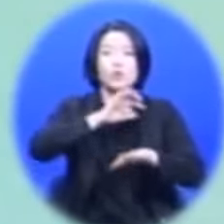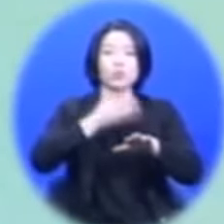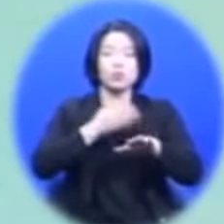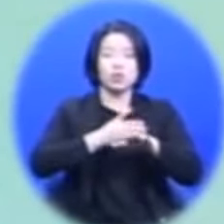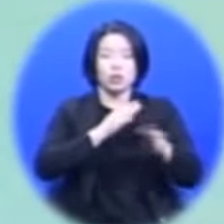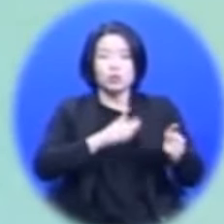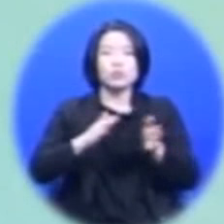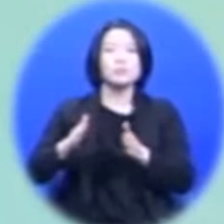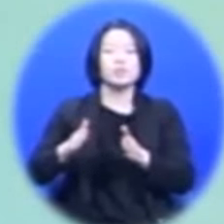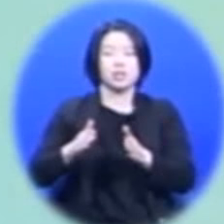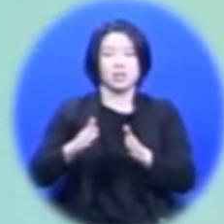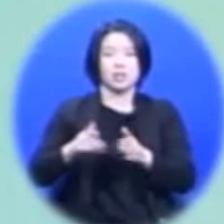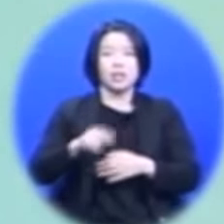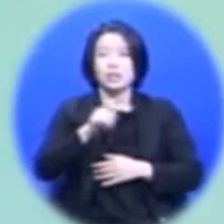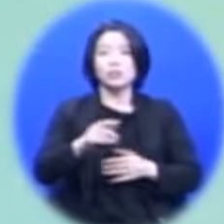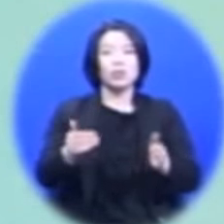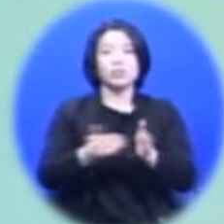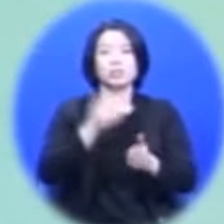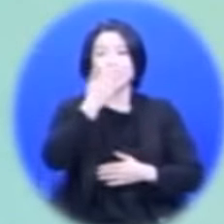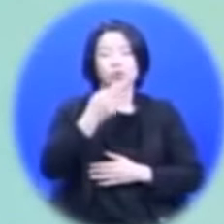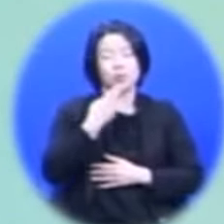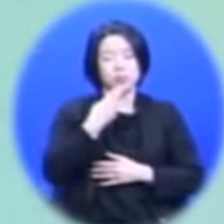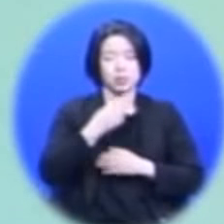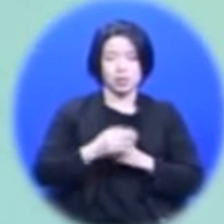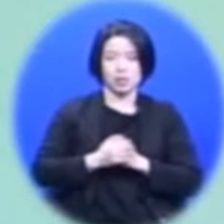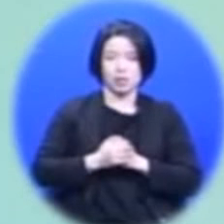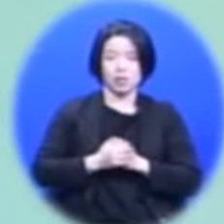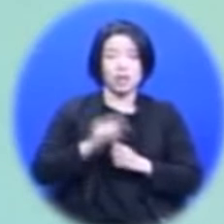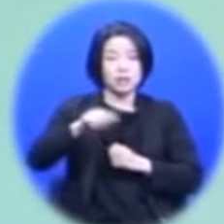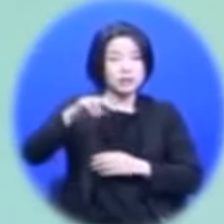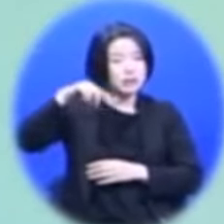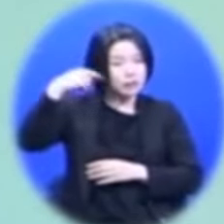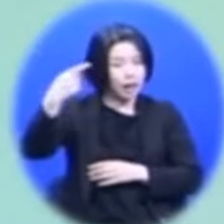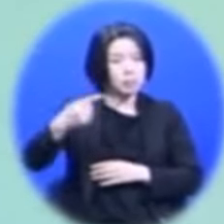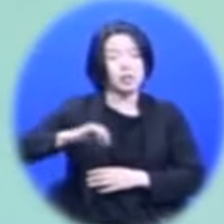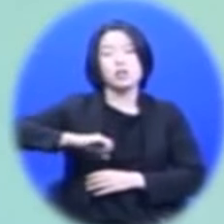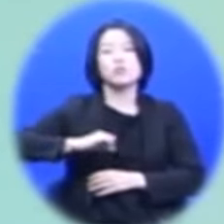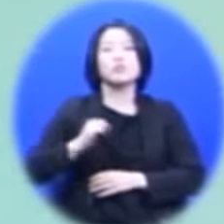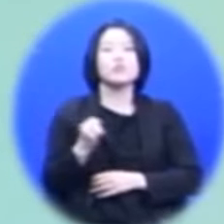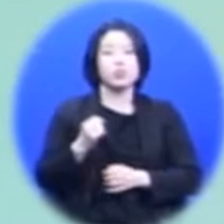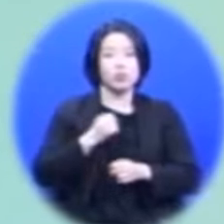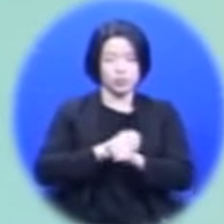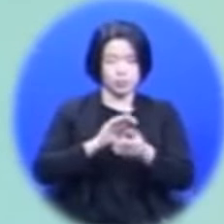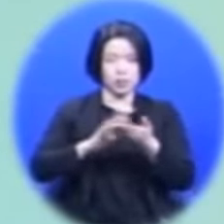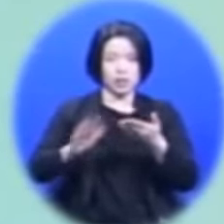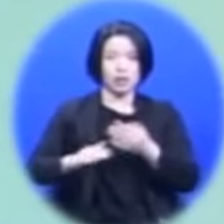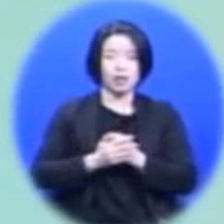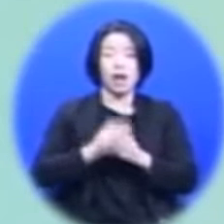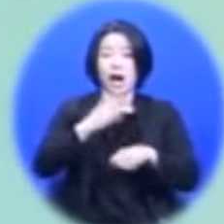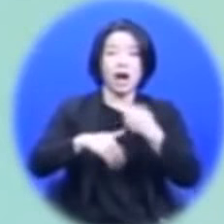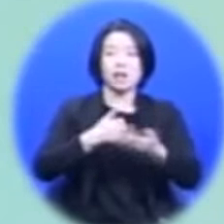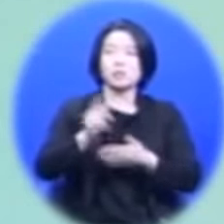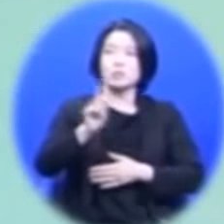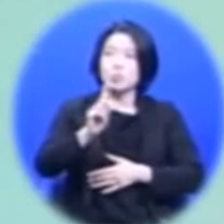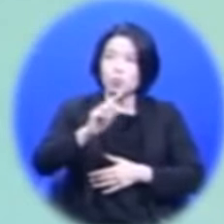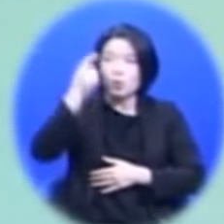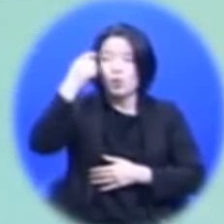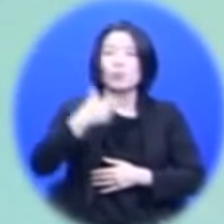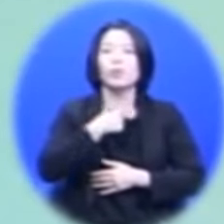것. 그게 끝일 수가 없어요. 그 다음에는 순종입니다. 하나님이 뭘